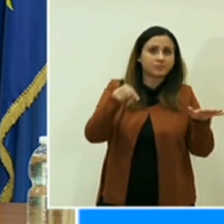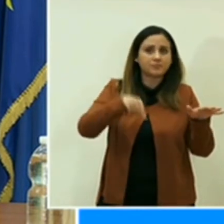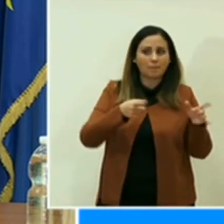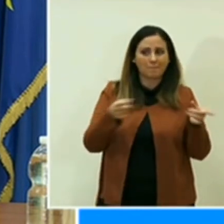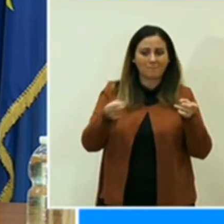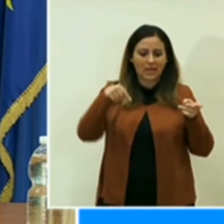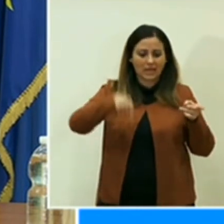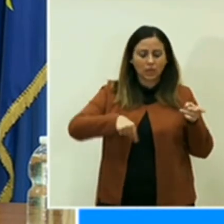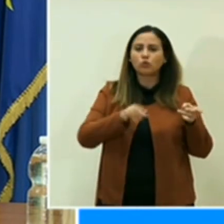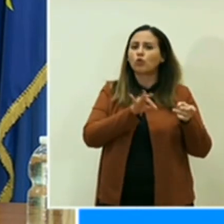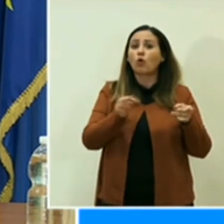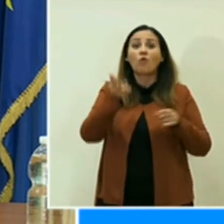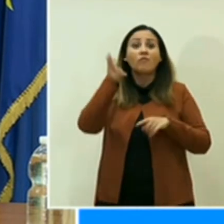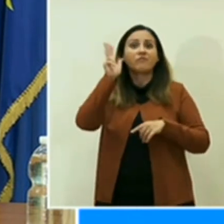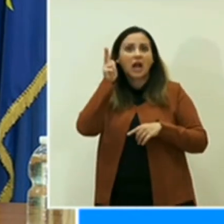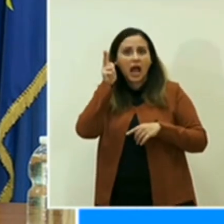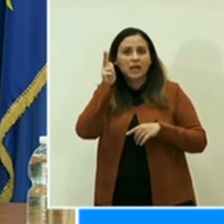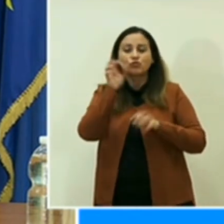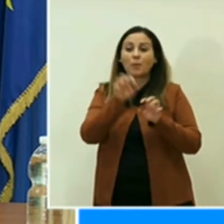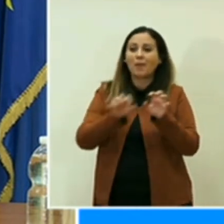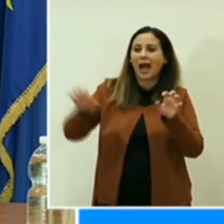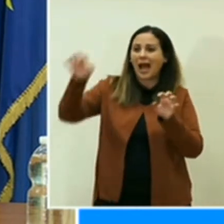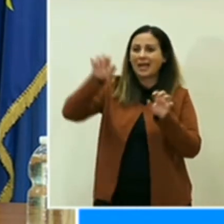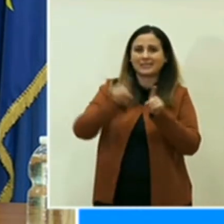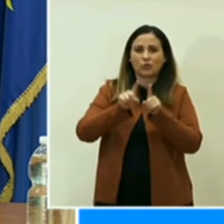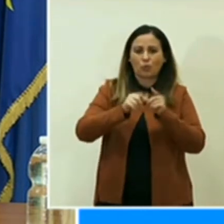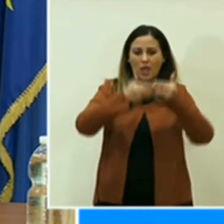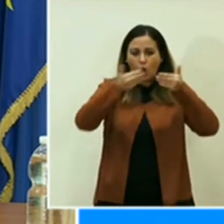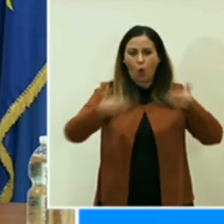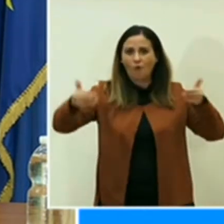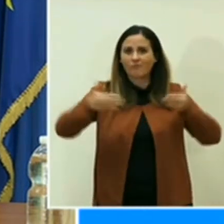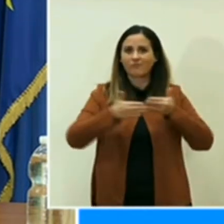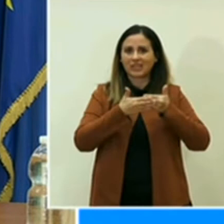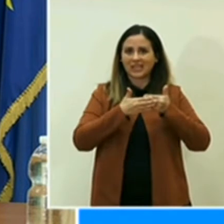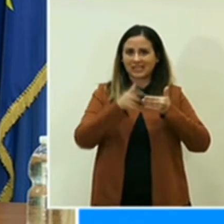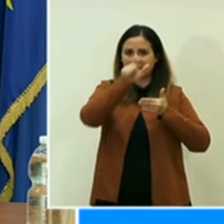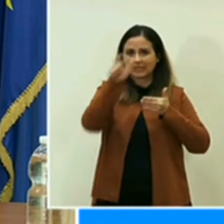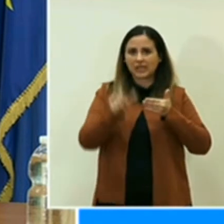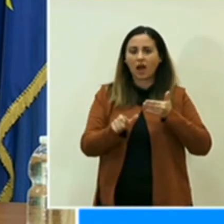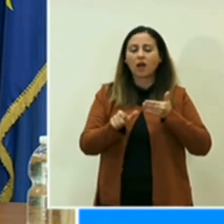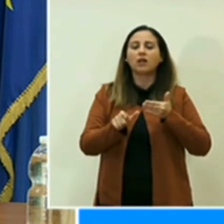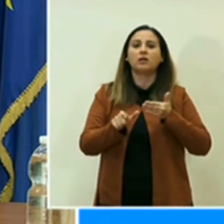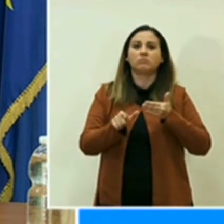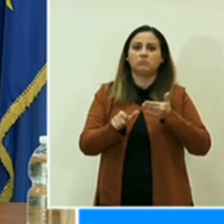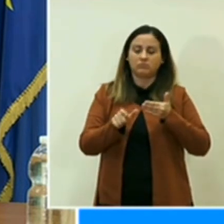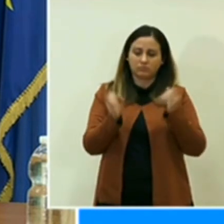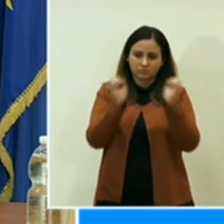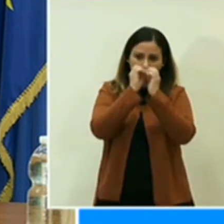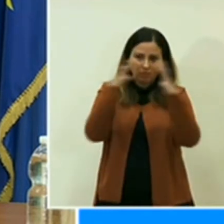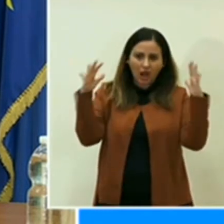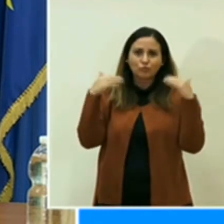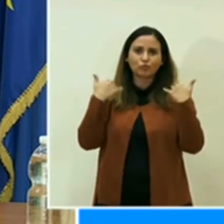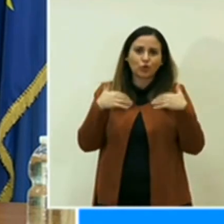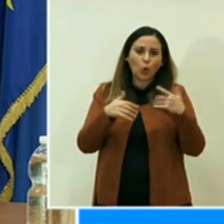Francia, tutti i paesi confinanti, beh, insomma, presuppongo che molti italiani vorrebbero andare a sciare